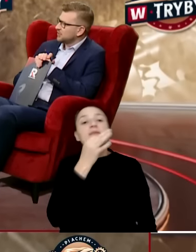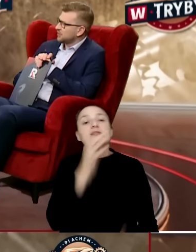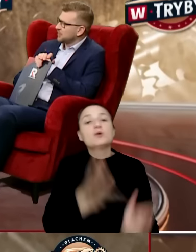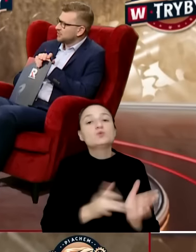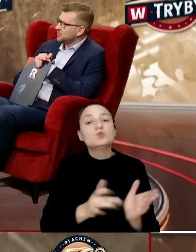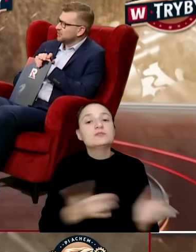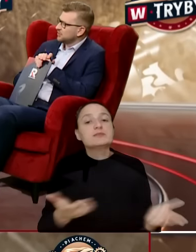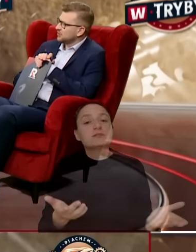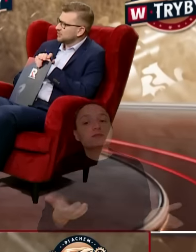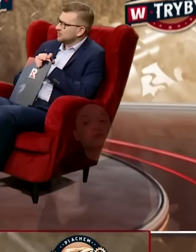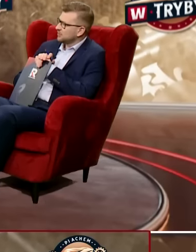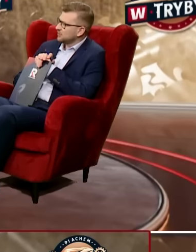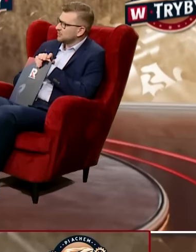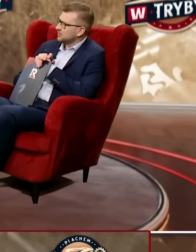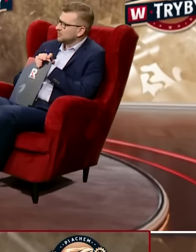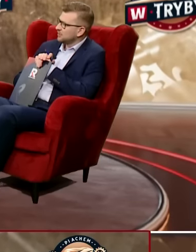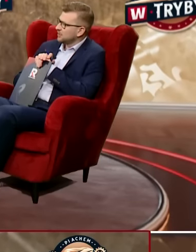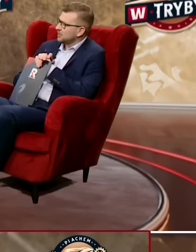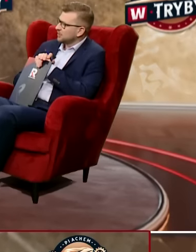Nie Ryszard Majdzik, czy...